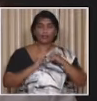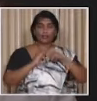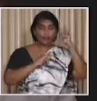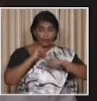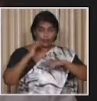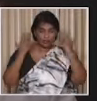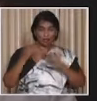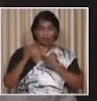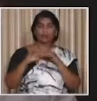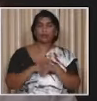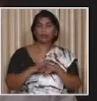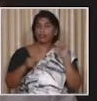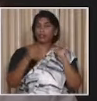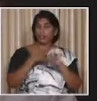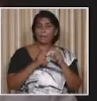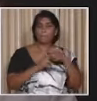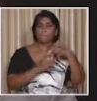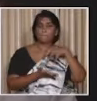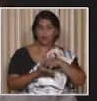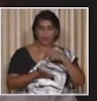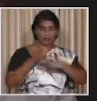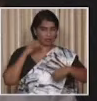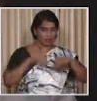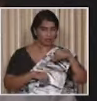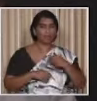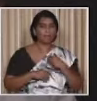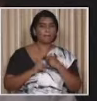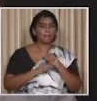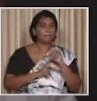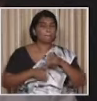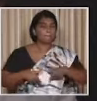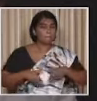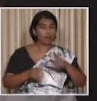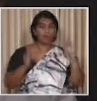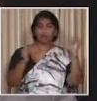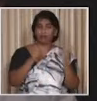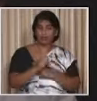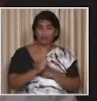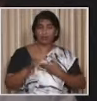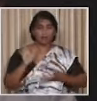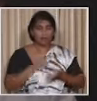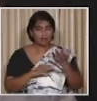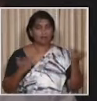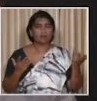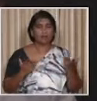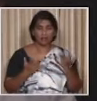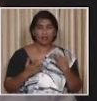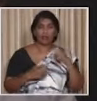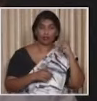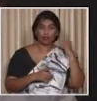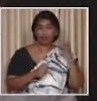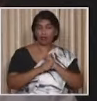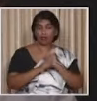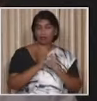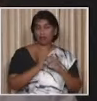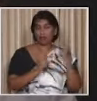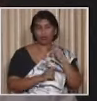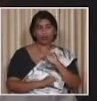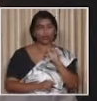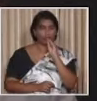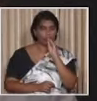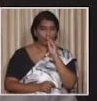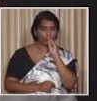විශ්වවිද්‍යාලයෙන් එළියට ආපු ගමන් තරඟ කරනවා පළාත් සභා මැතිවරණයට එතකොට පාරේ මරනවා යන්න බෑ මම කොළඹ ඉඳලා ගාල්ලට යනකොට අඩු